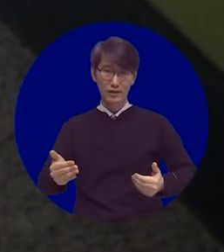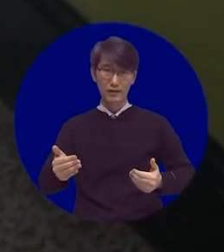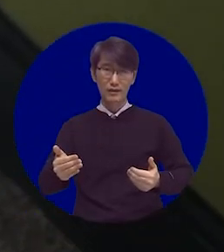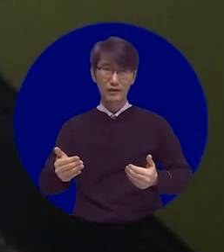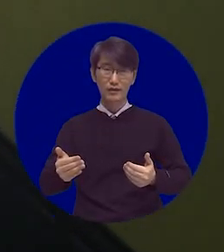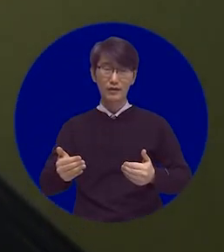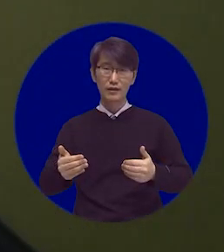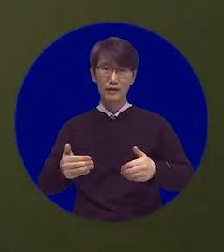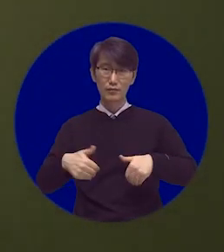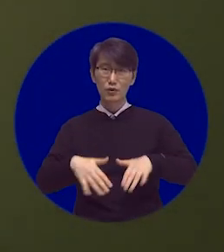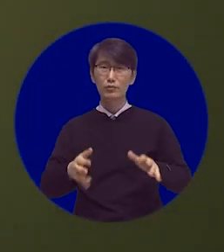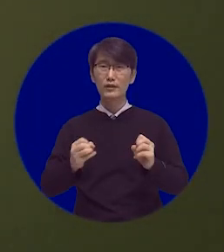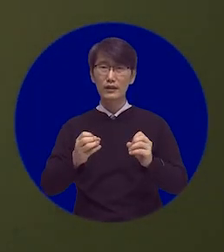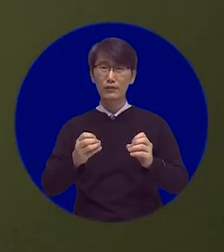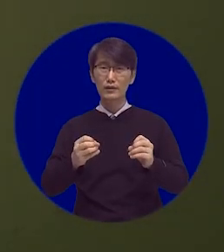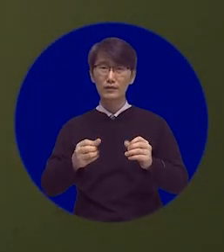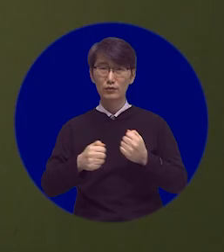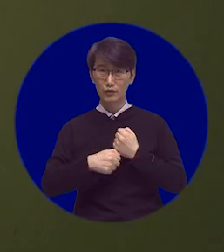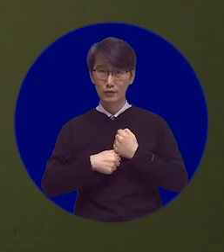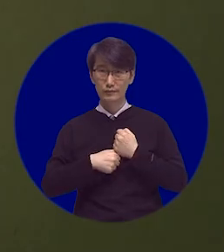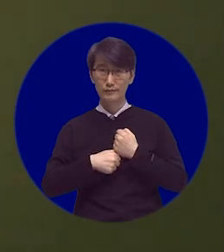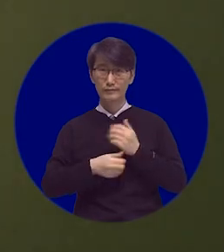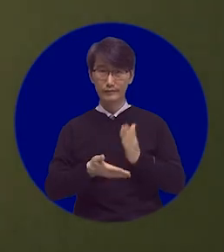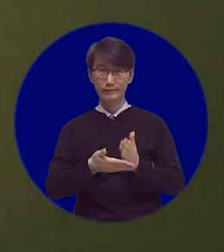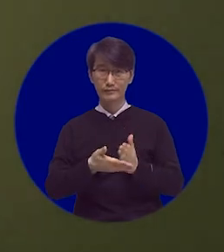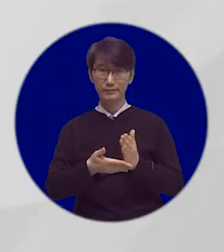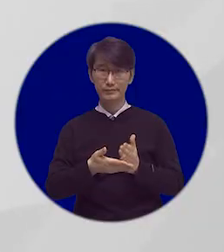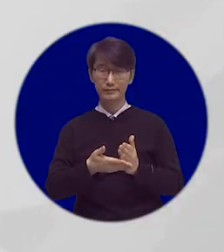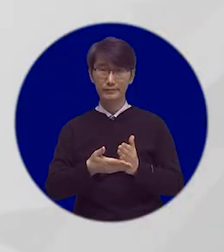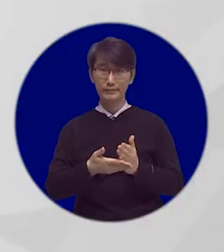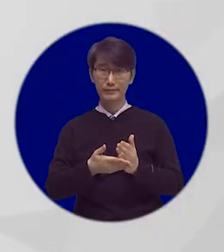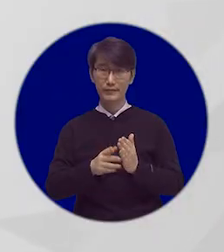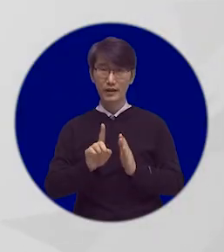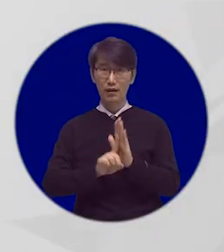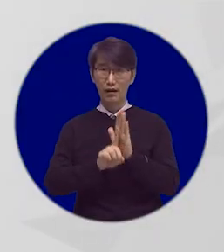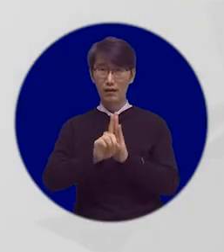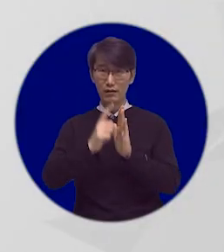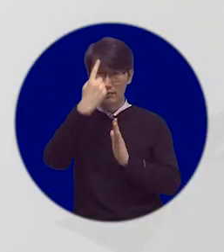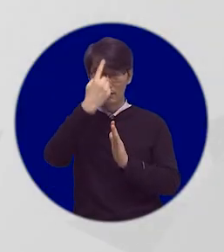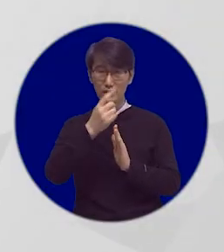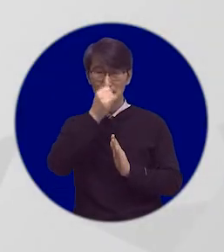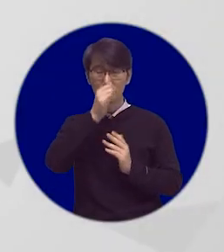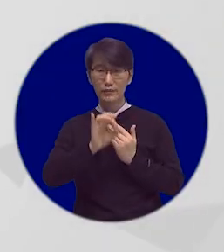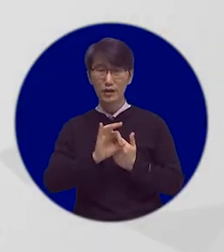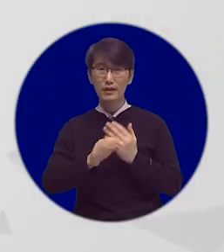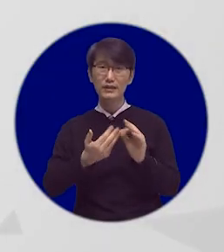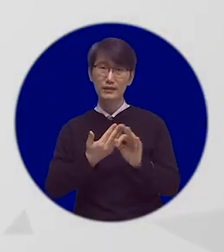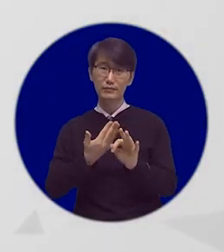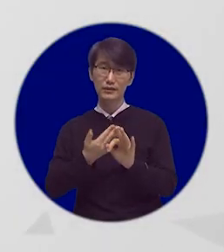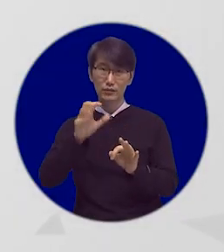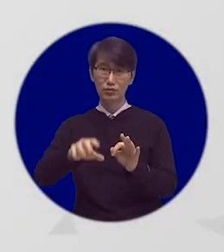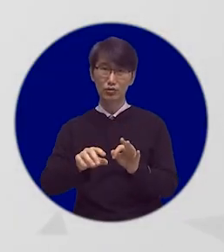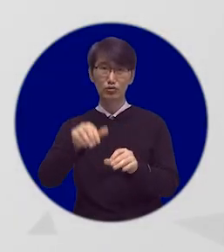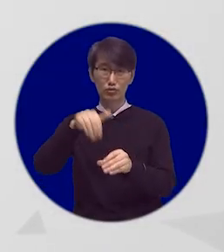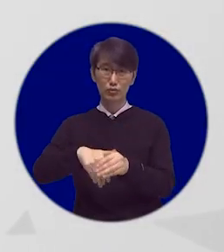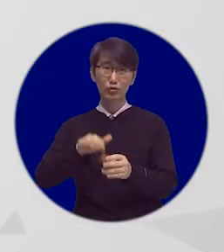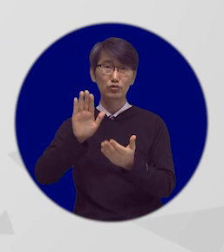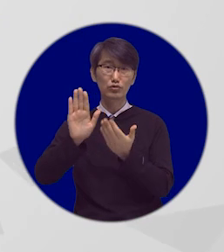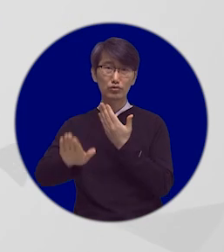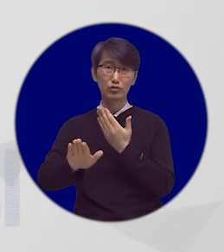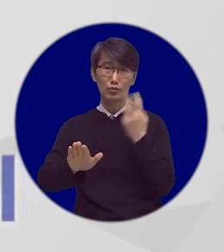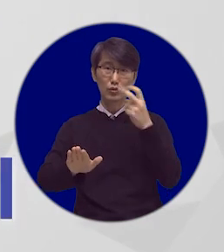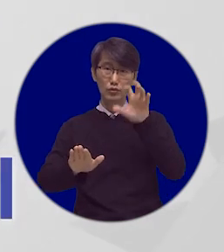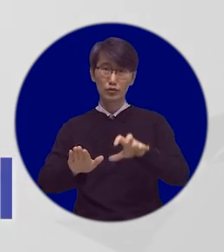두고 불필요한 대화는 자제해야 합니다. 발열 등의 증상이 있는 경우 임시 기표소에서